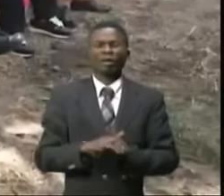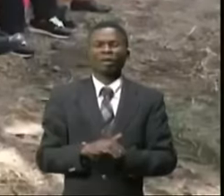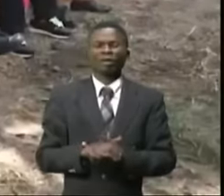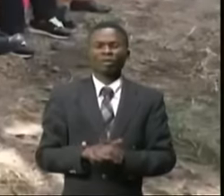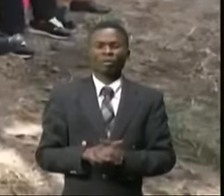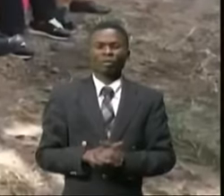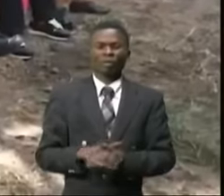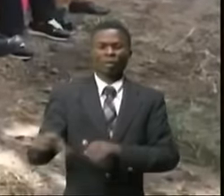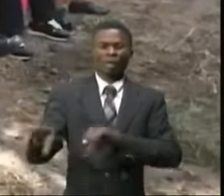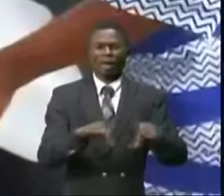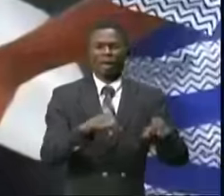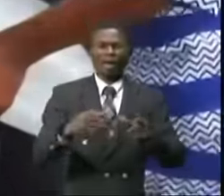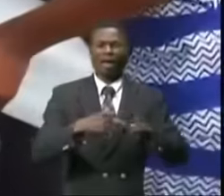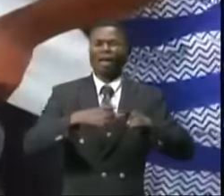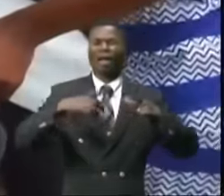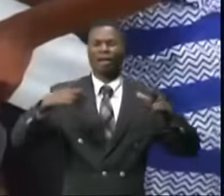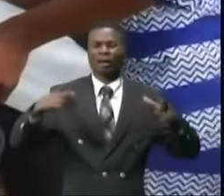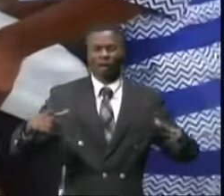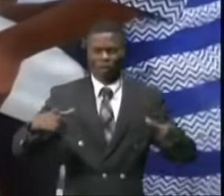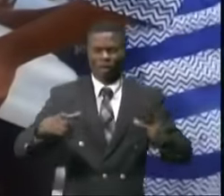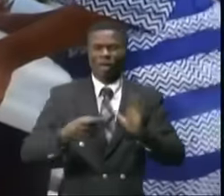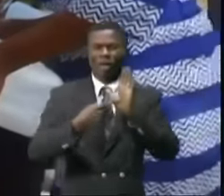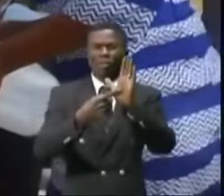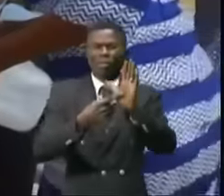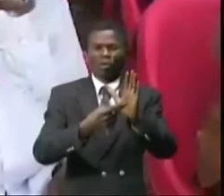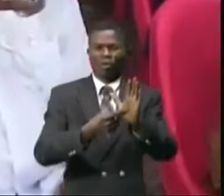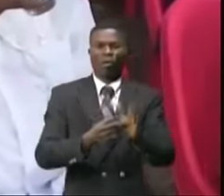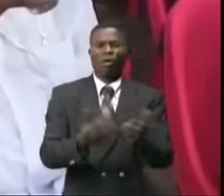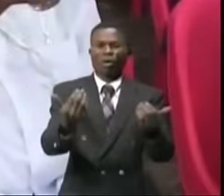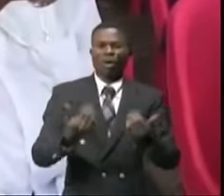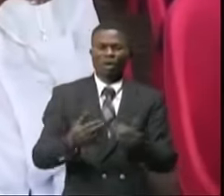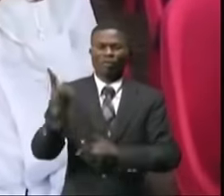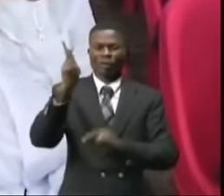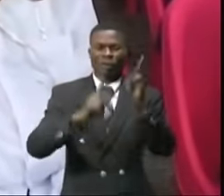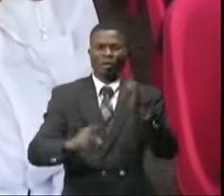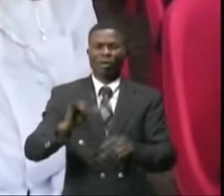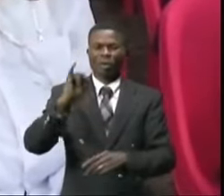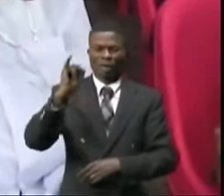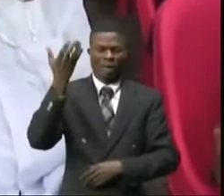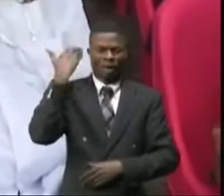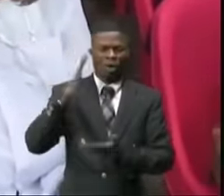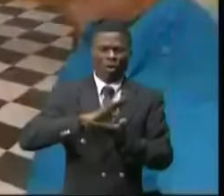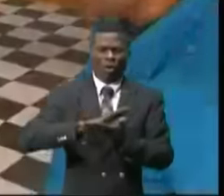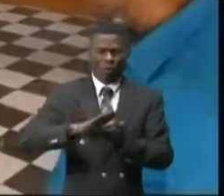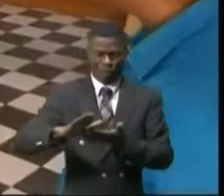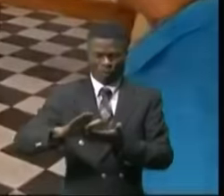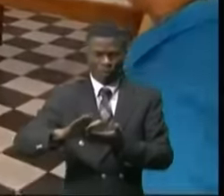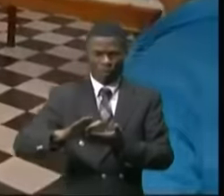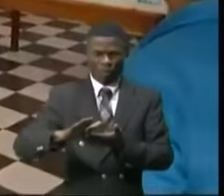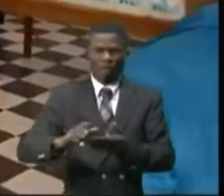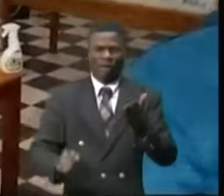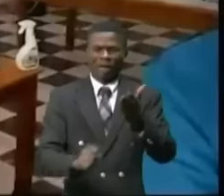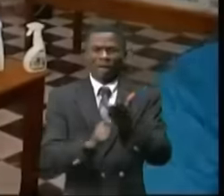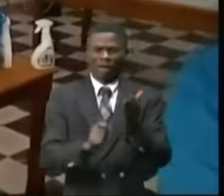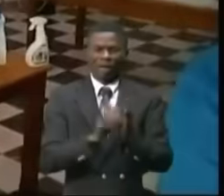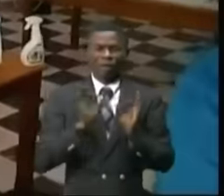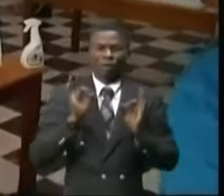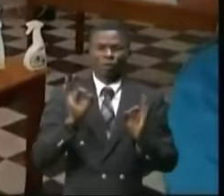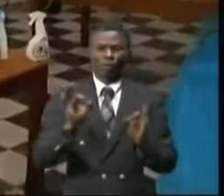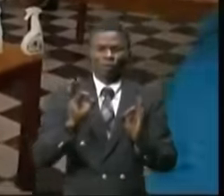La cérémonie est grandiose et traduit la joie du peuple d'Idiofa. Une eau potable traitée et embouteillée par une technologie